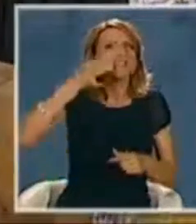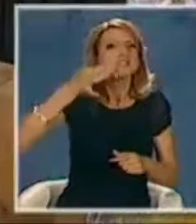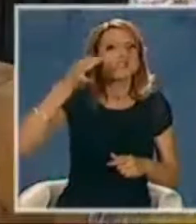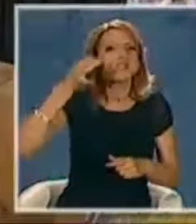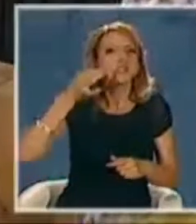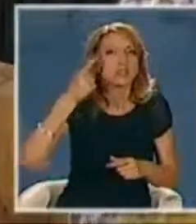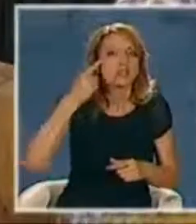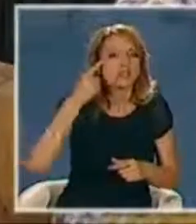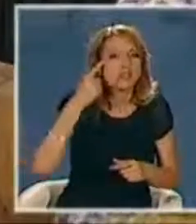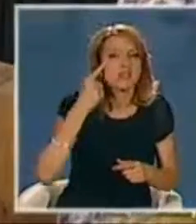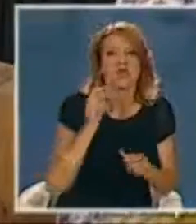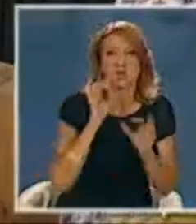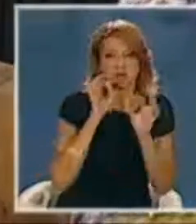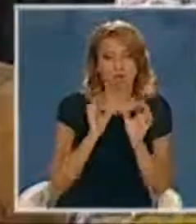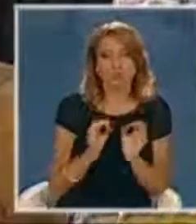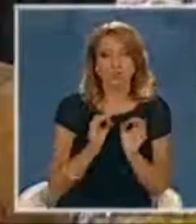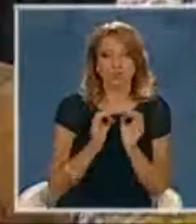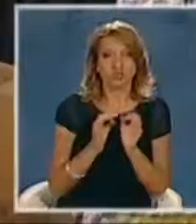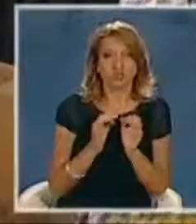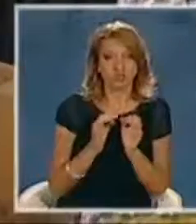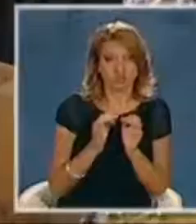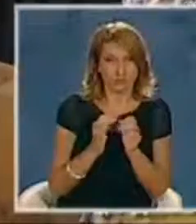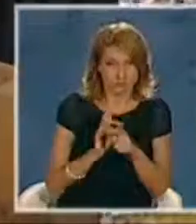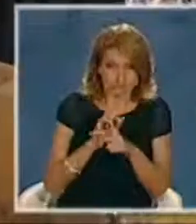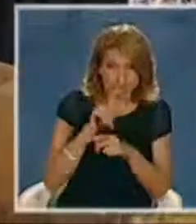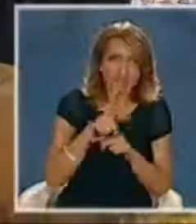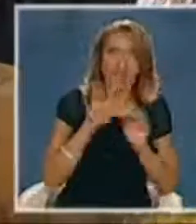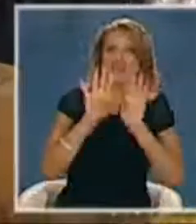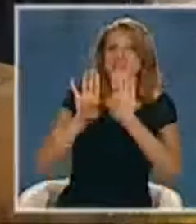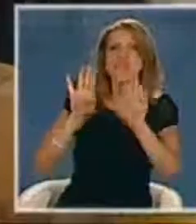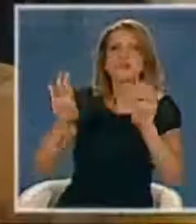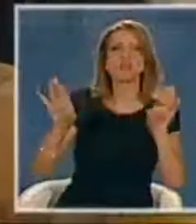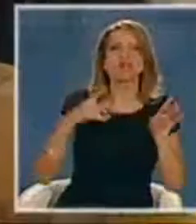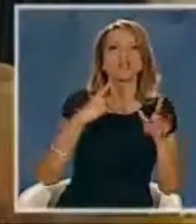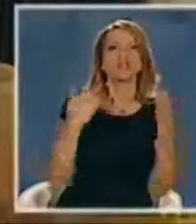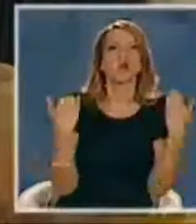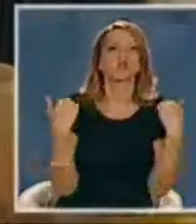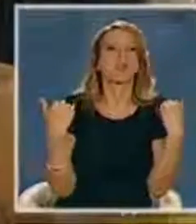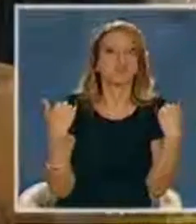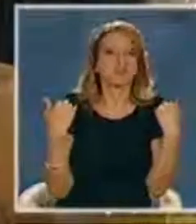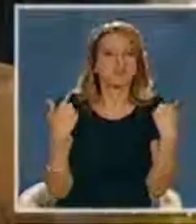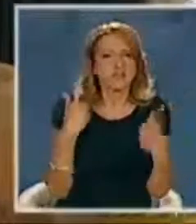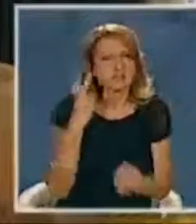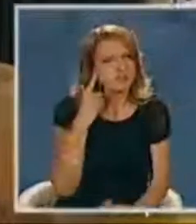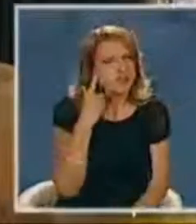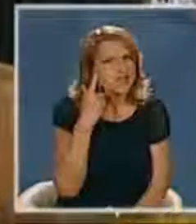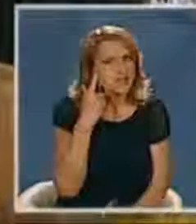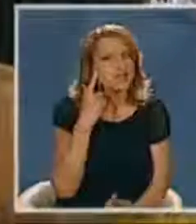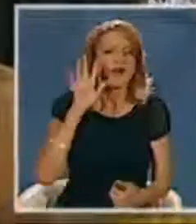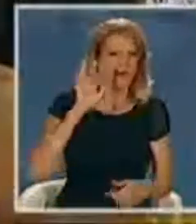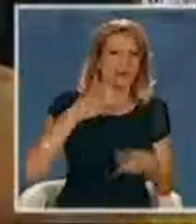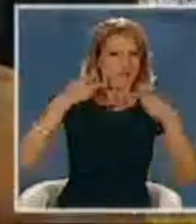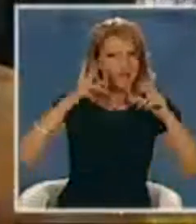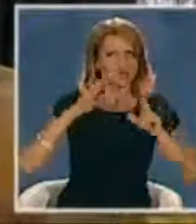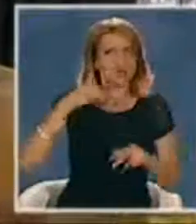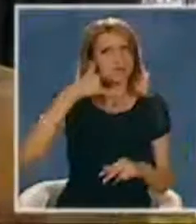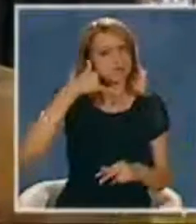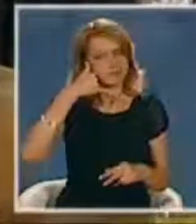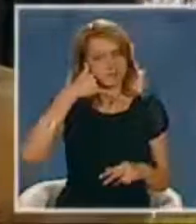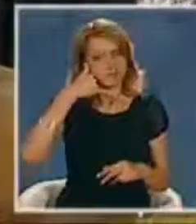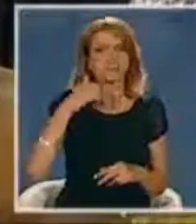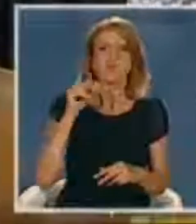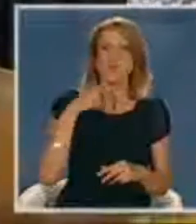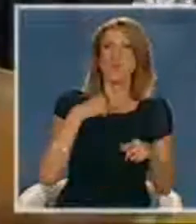хотел, където беше това, това изложение, да. И се сещам за съня и звъна на тази моя приятелка, обаче тя не ми